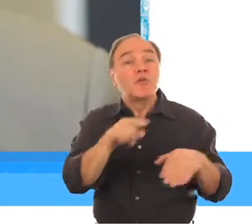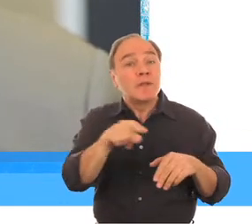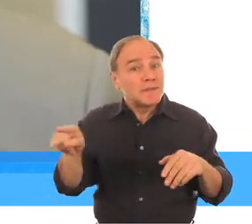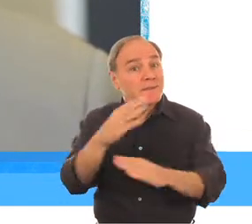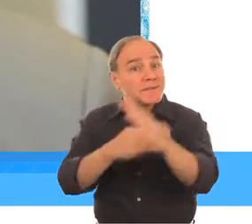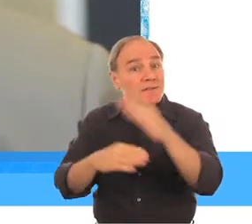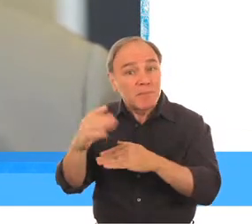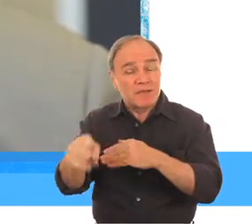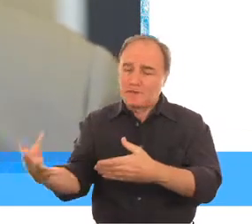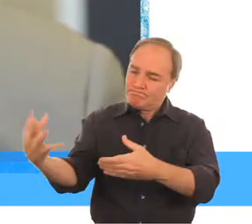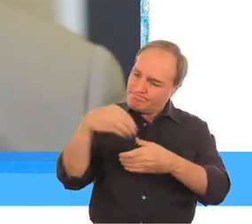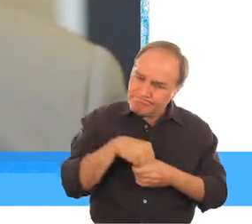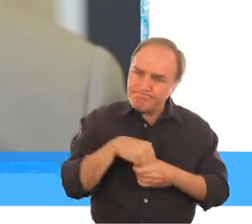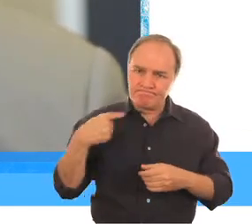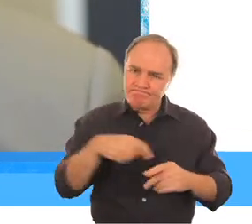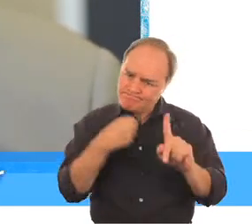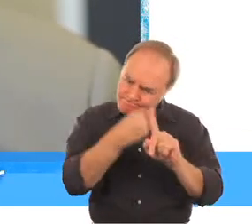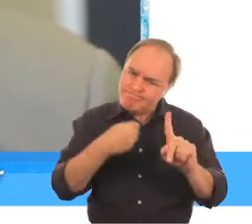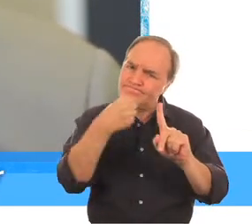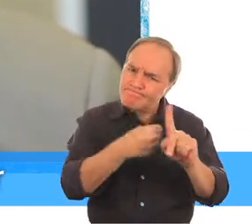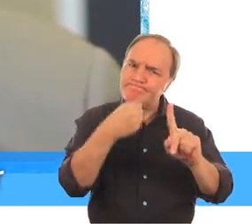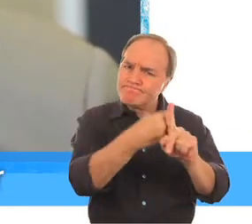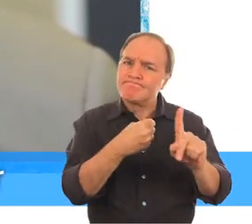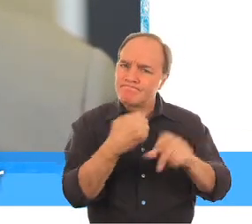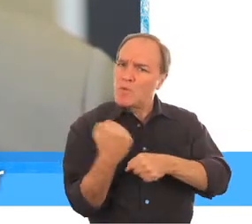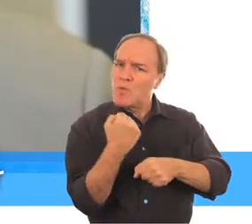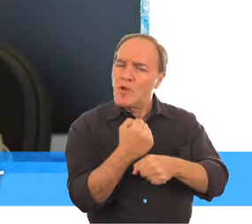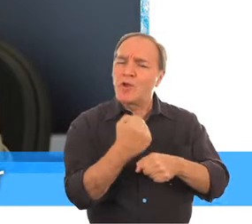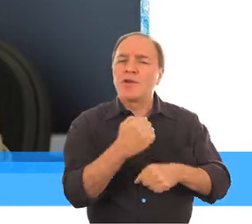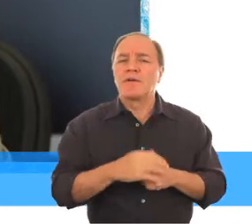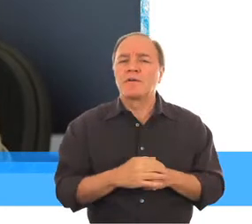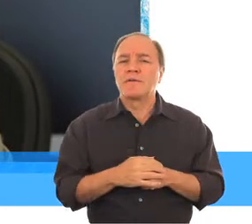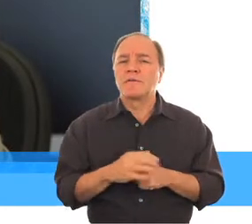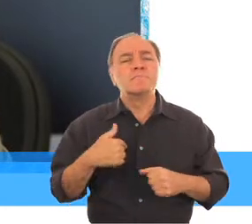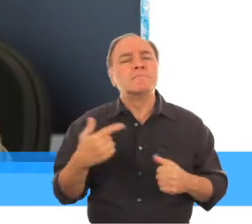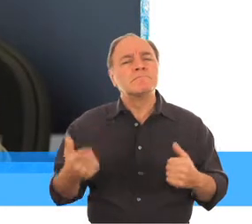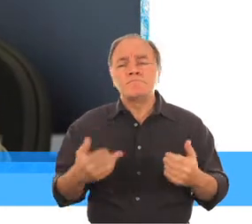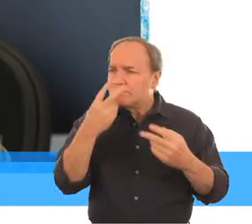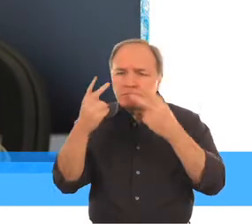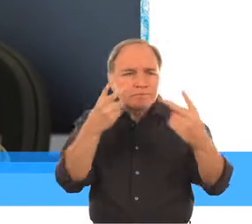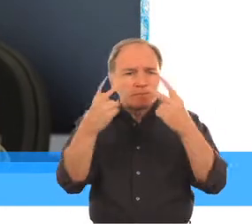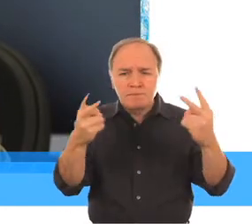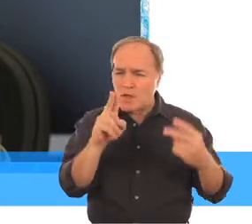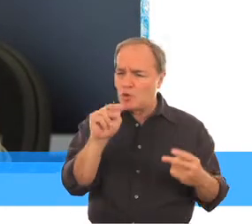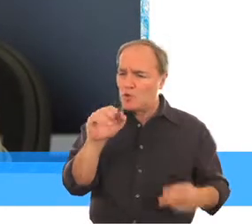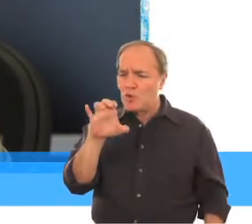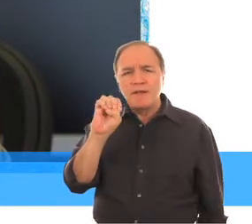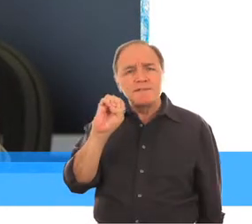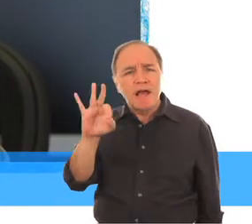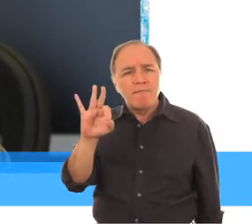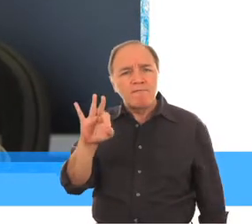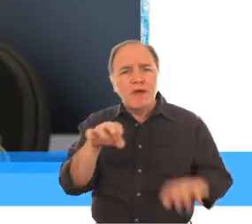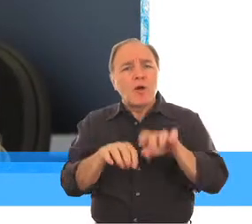d'intégration et de participation de tous les enfants par le biais de notre plaidoyer et de notre action. Je sais et j'ai vu combien de nos